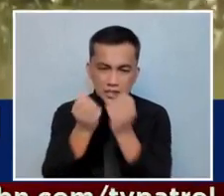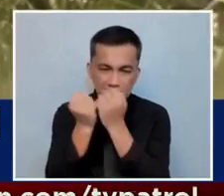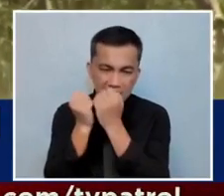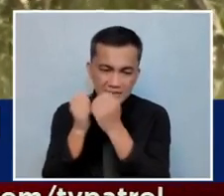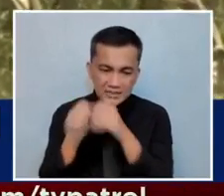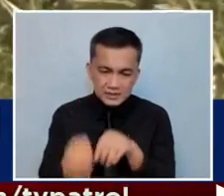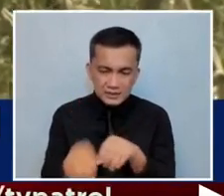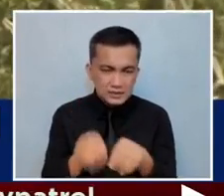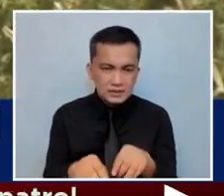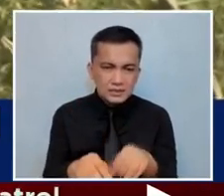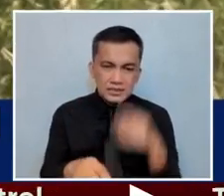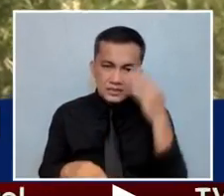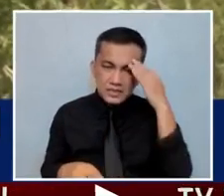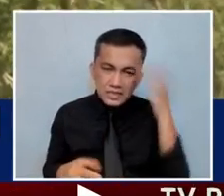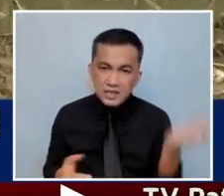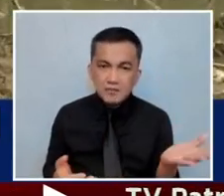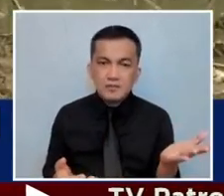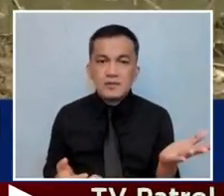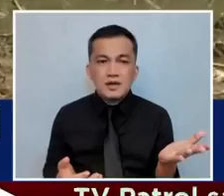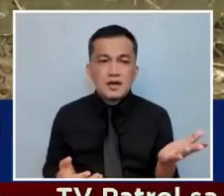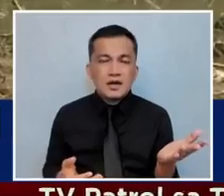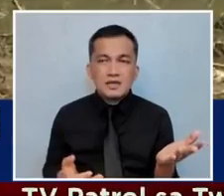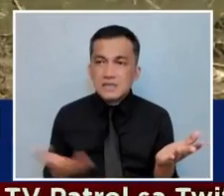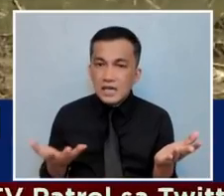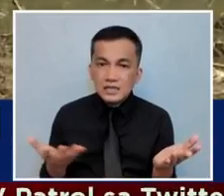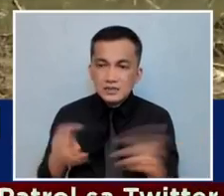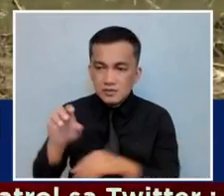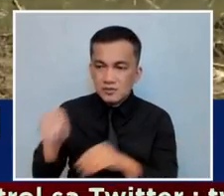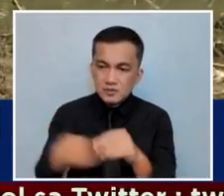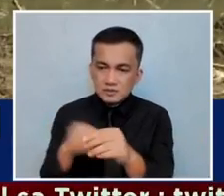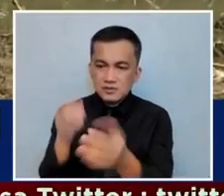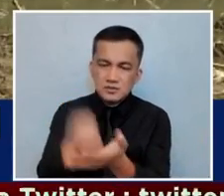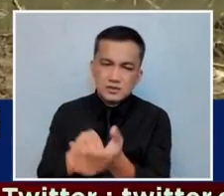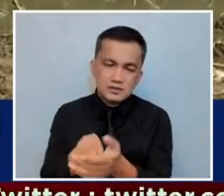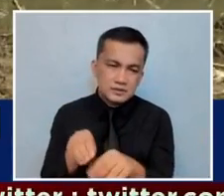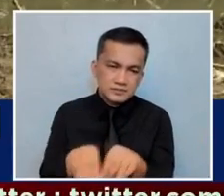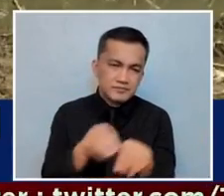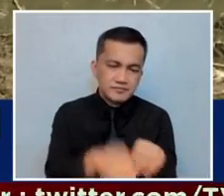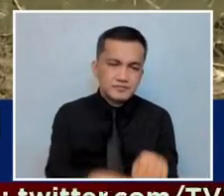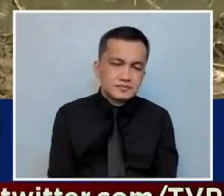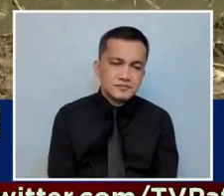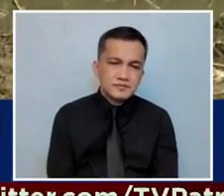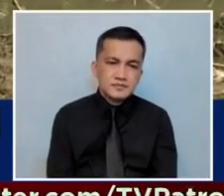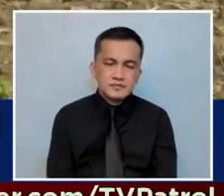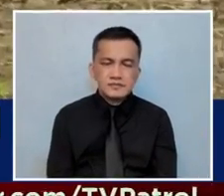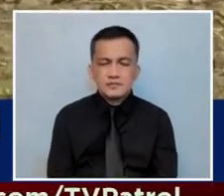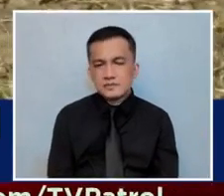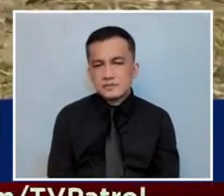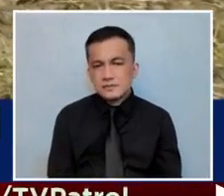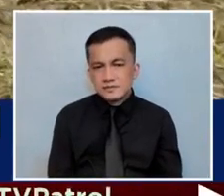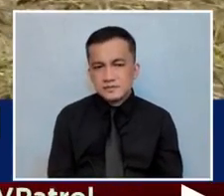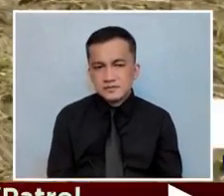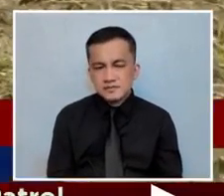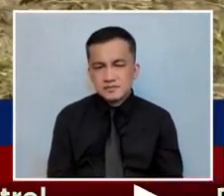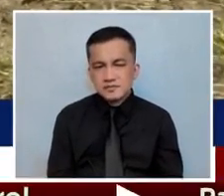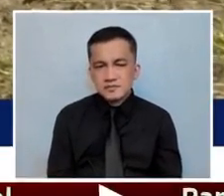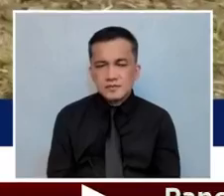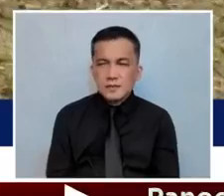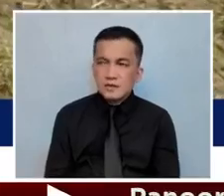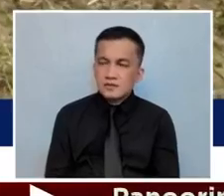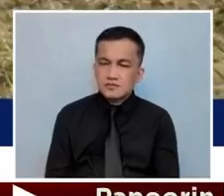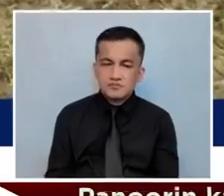saan huhugutin ang pambayad sa mga inutang para lamang sa kanyang taniman. Kailangan mi yung ano,